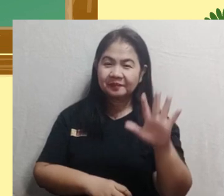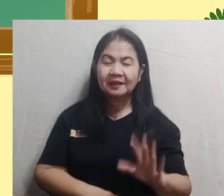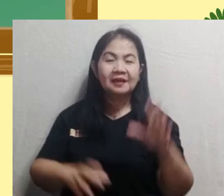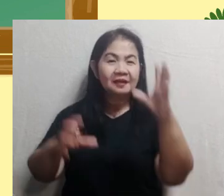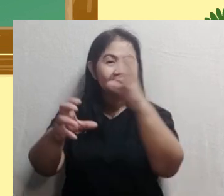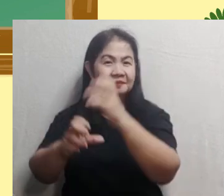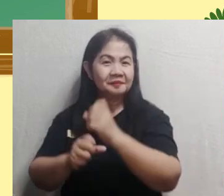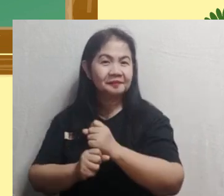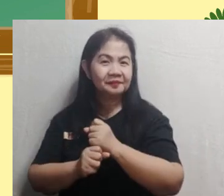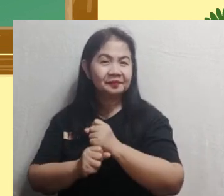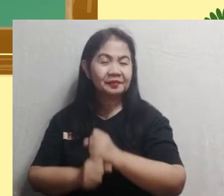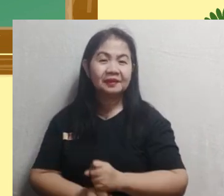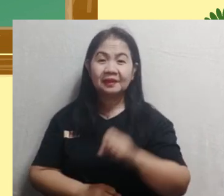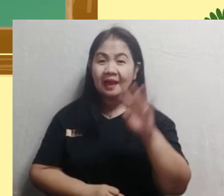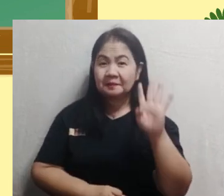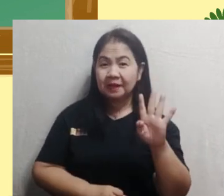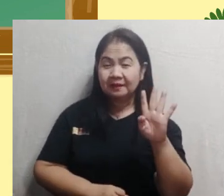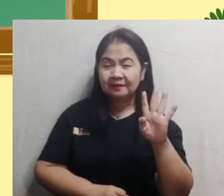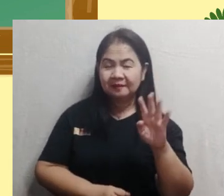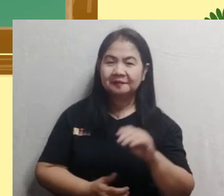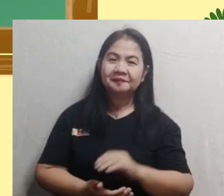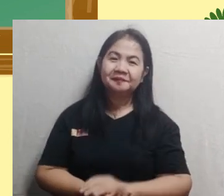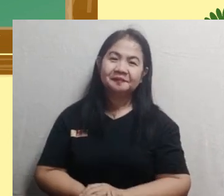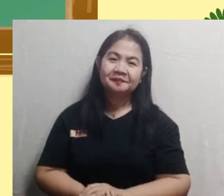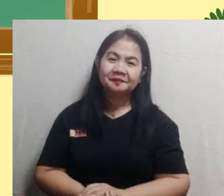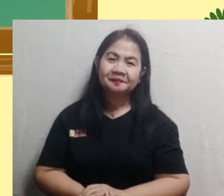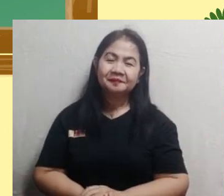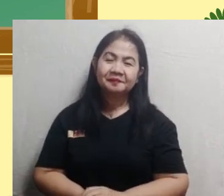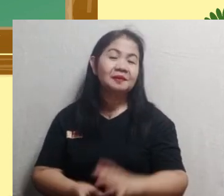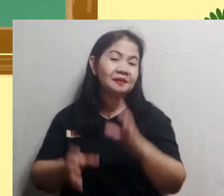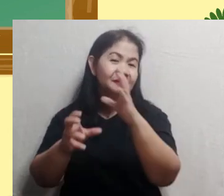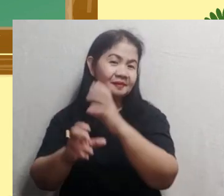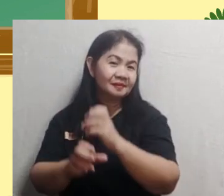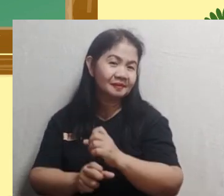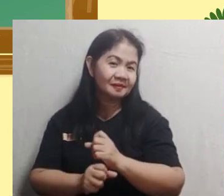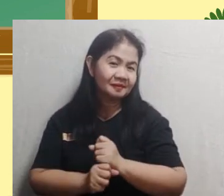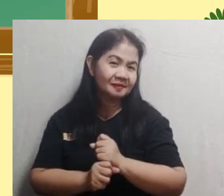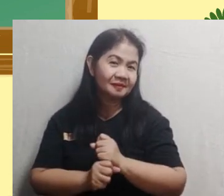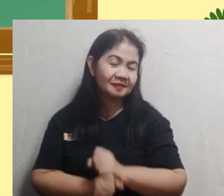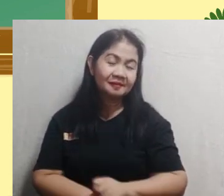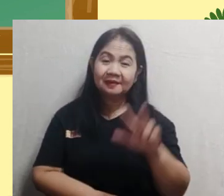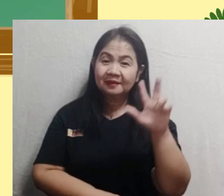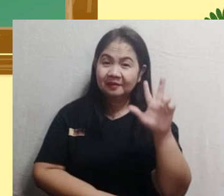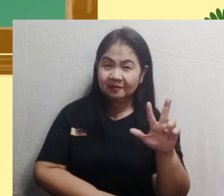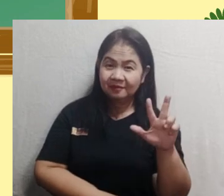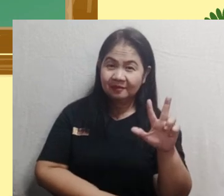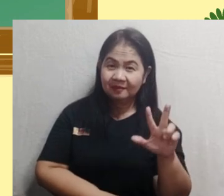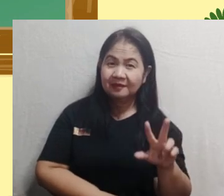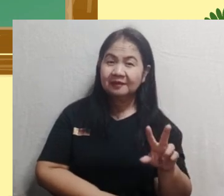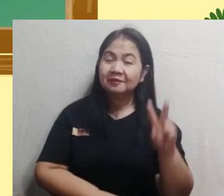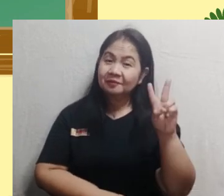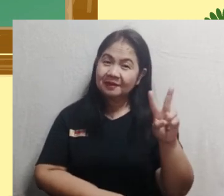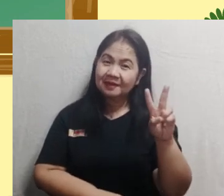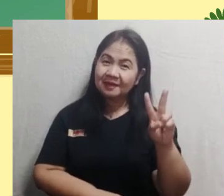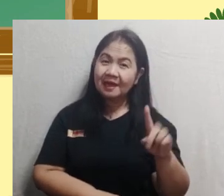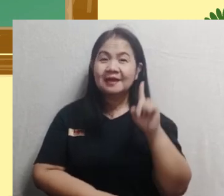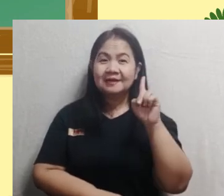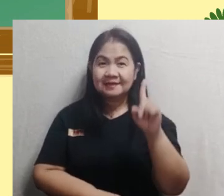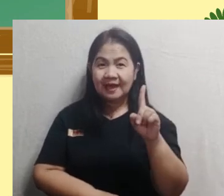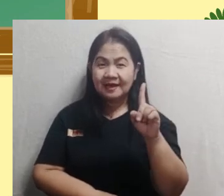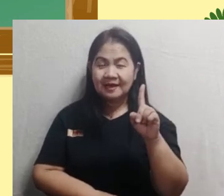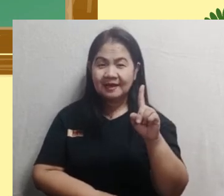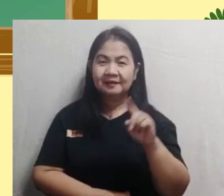Nakakuha ka ba ng 4? Nakakuha ka ba ng 3, 2,